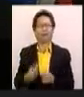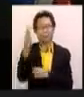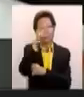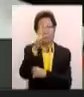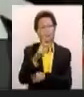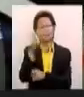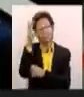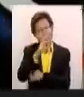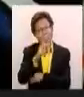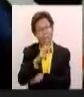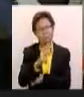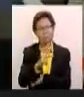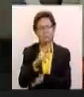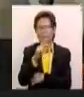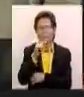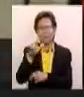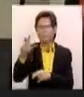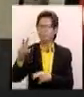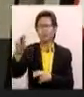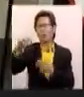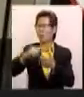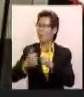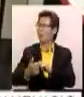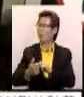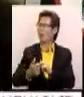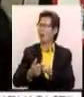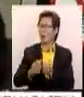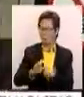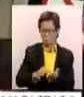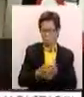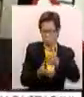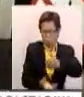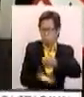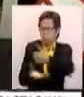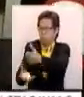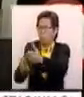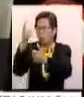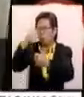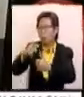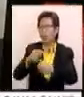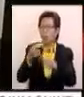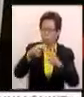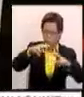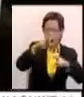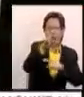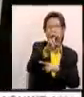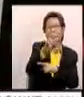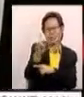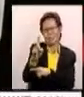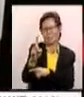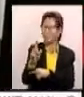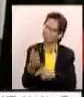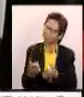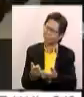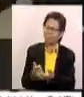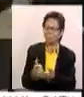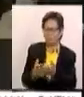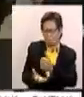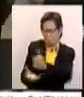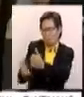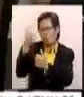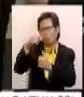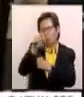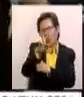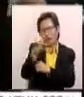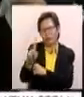Kerajaan bagaimanapun tidak mempunyai masalah untuk menyalurkan peruntukan bagi menjalankan penyelidikan dan pembangunan R&D. Lim